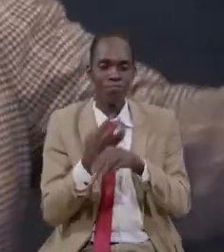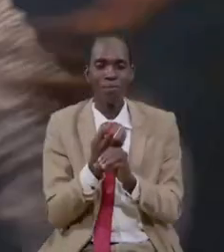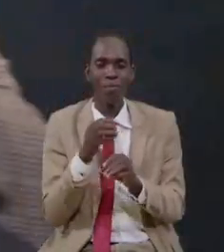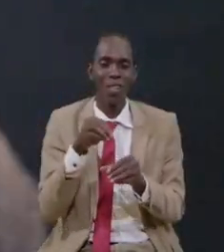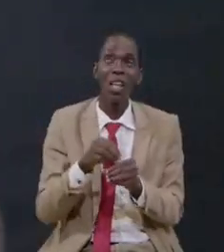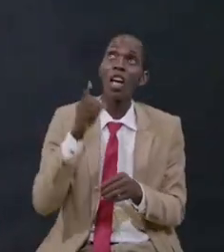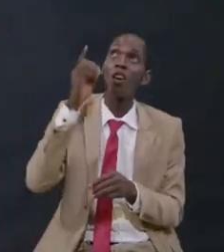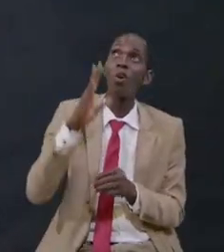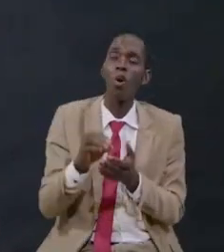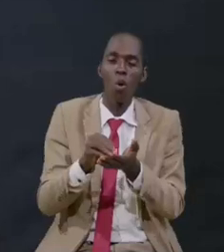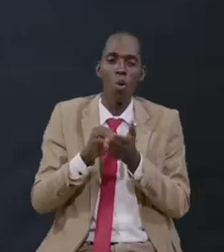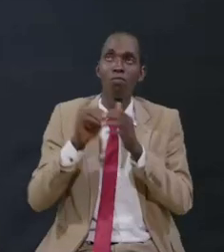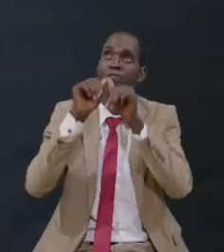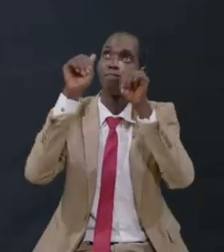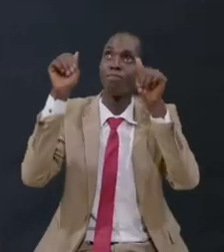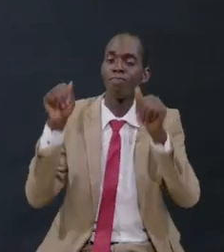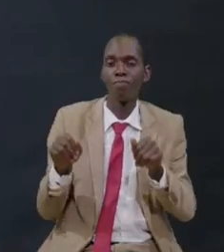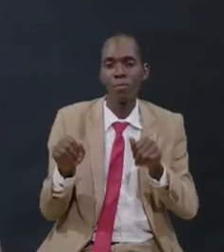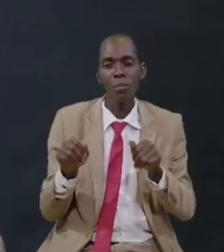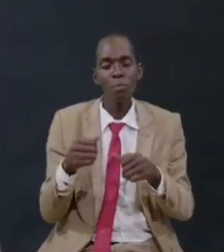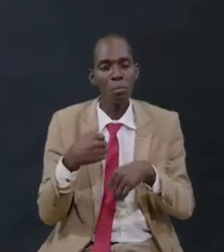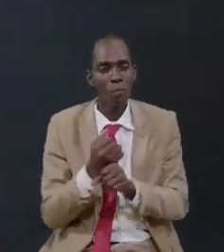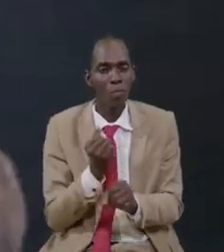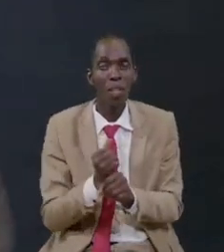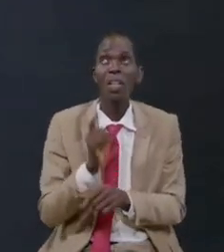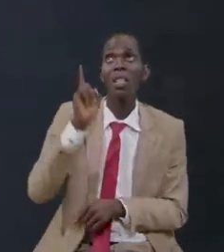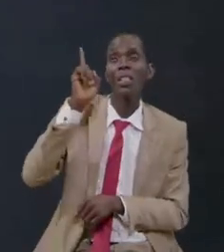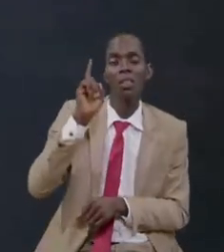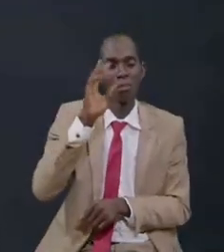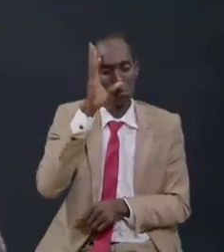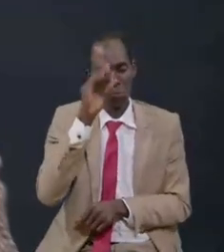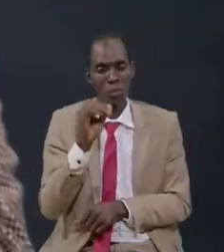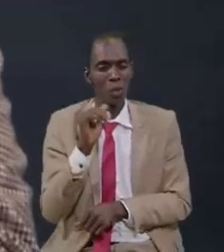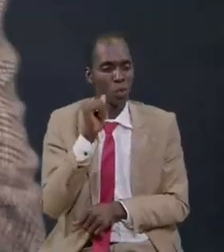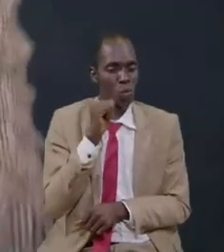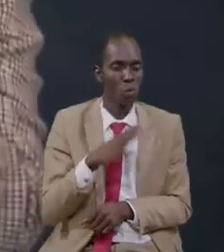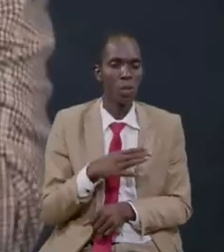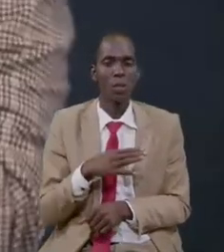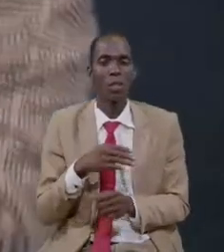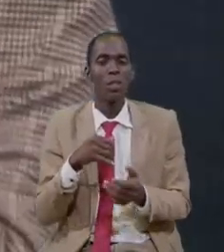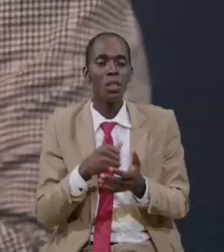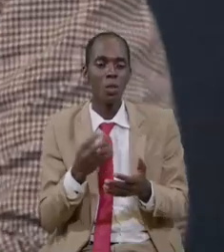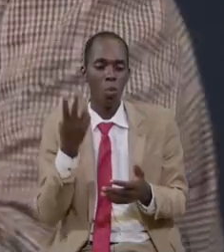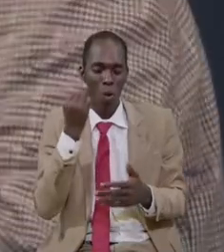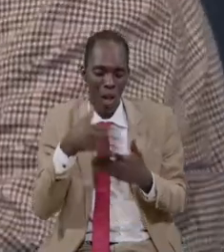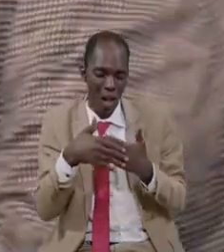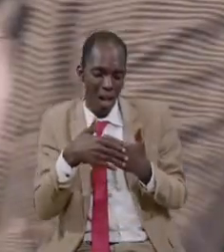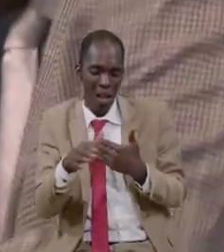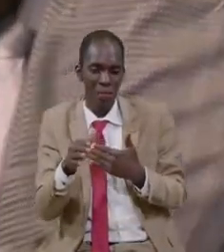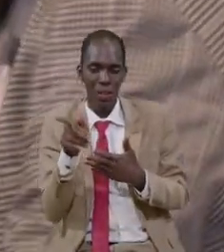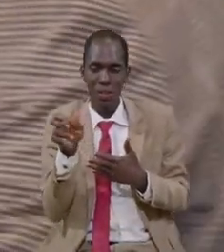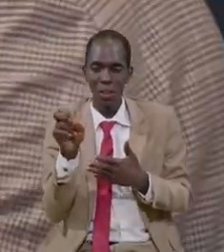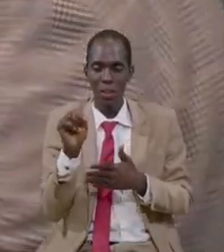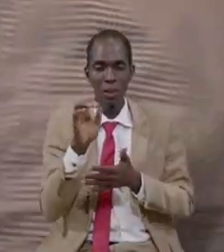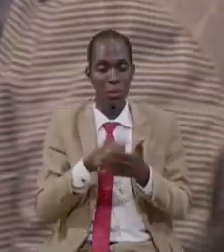de Dieu, à son image. Les deux étaient créés à l'image de Dieu. C'était après le chapitre 3,